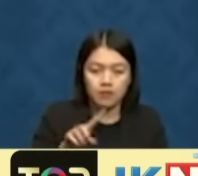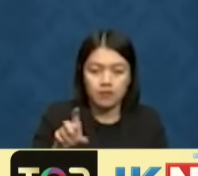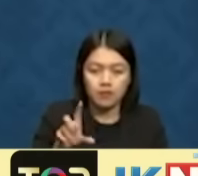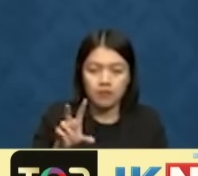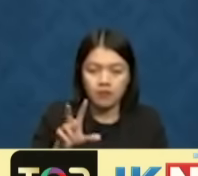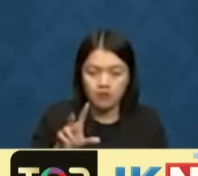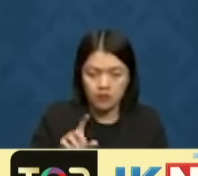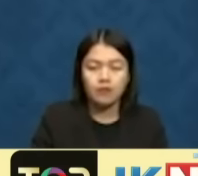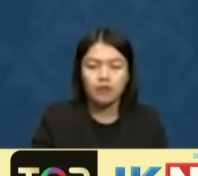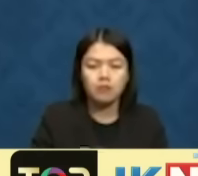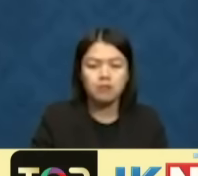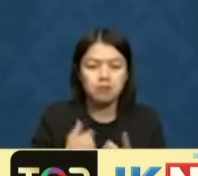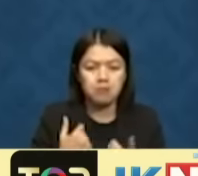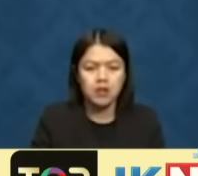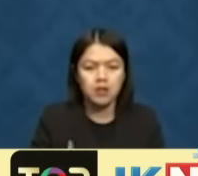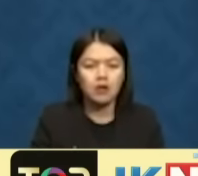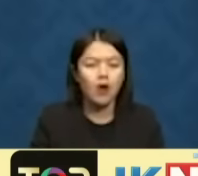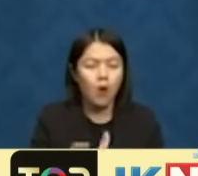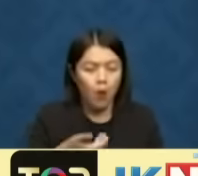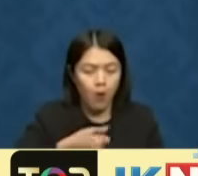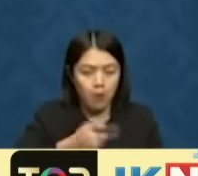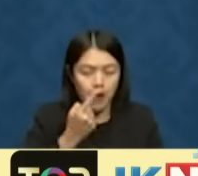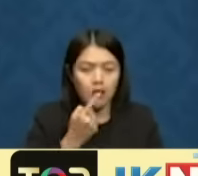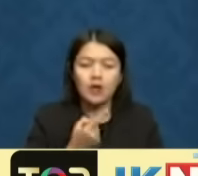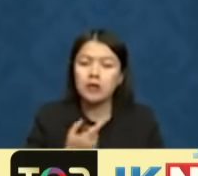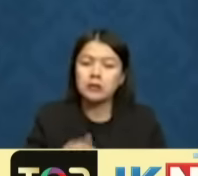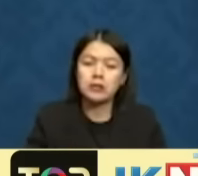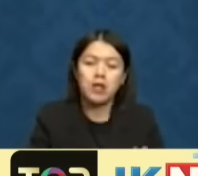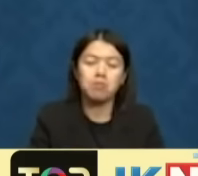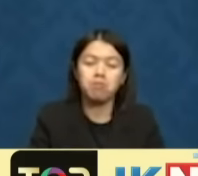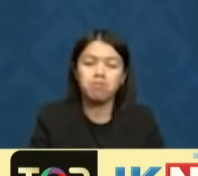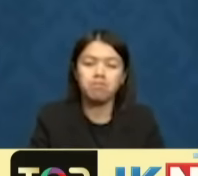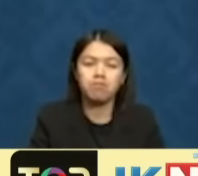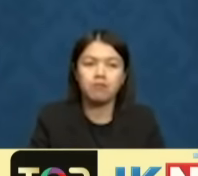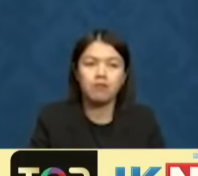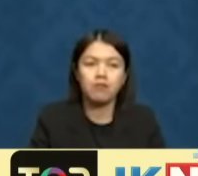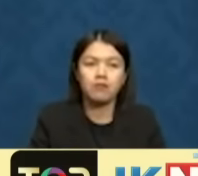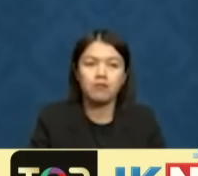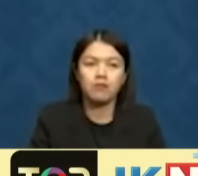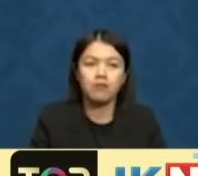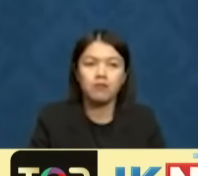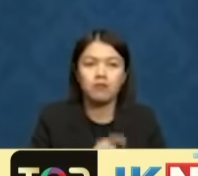2,928,100 บาทปีนี้ท่านตั้งขอมาเต็มวงเงินเลยกว่า